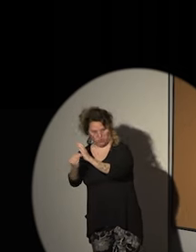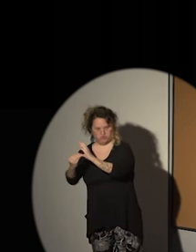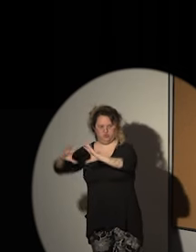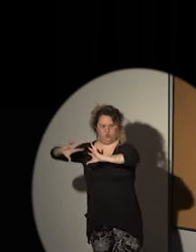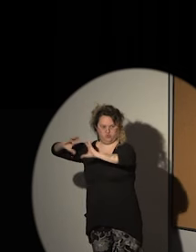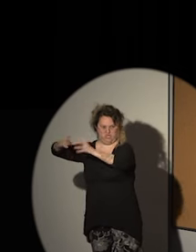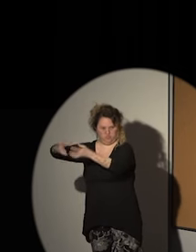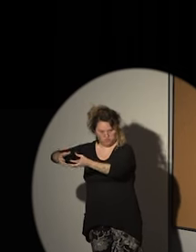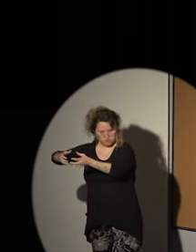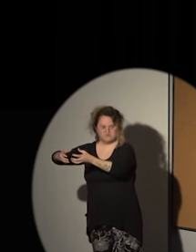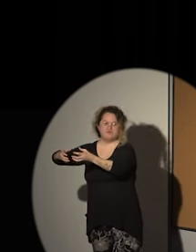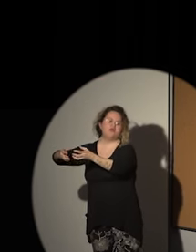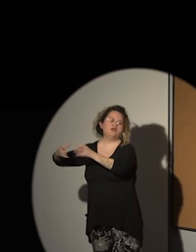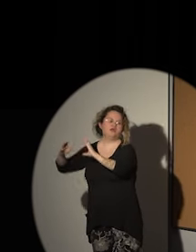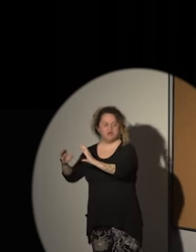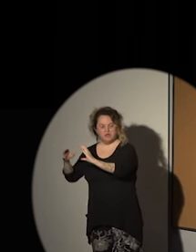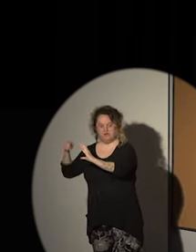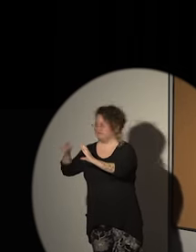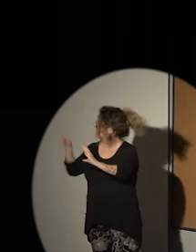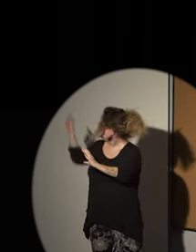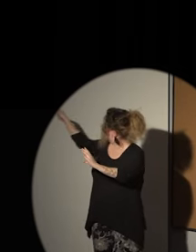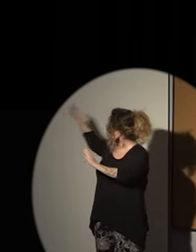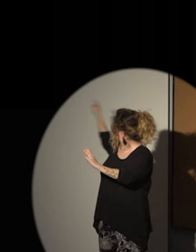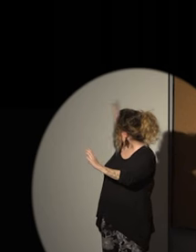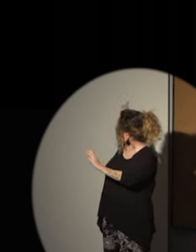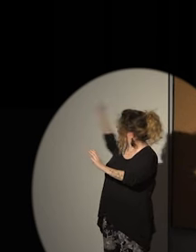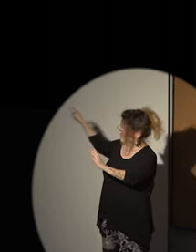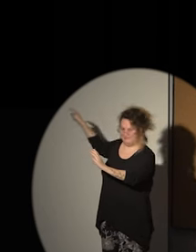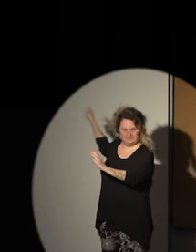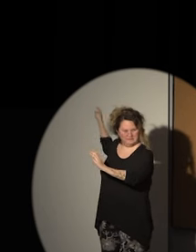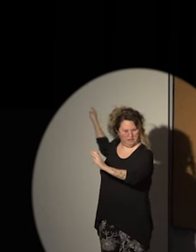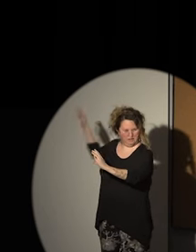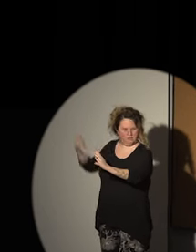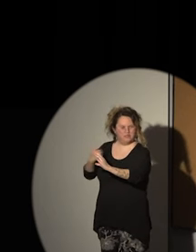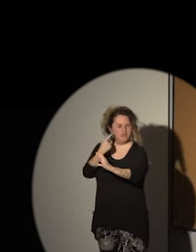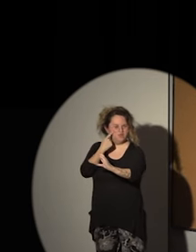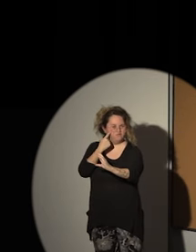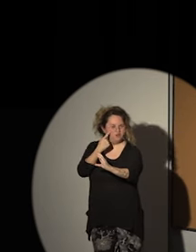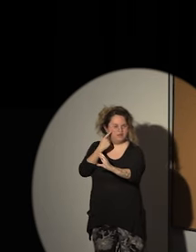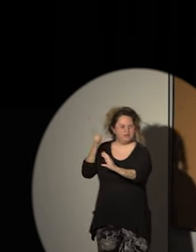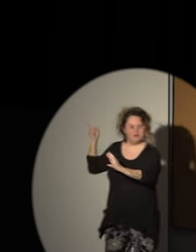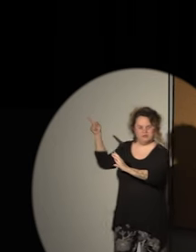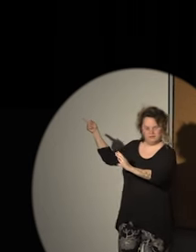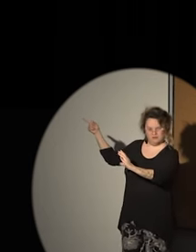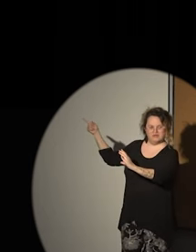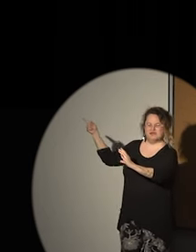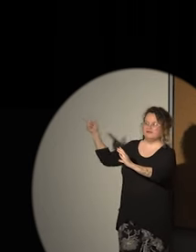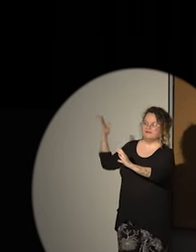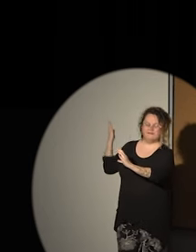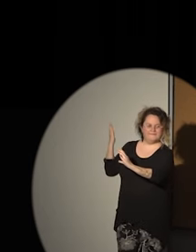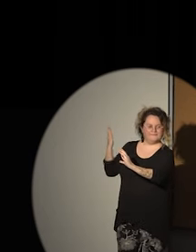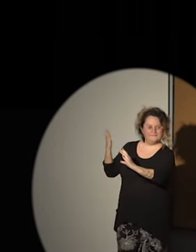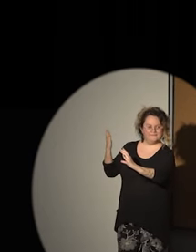Uranus et Neptune. Pluton n'est plus vraiment une planète, il était un peu dégradé à l'époque où les Américains l'ont visité.